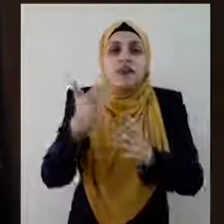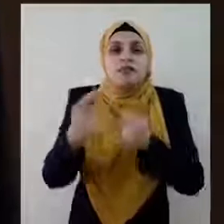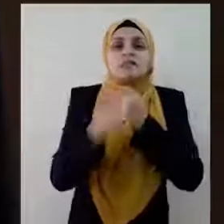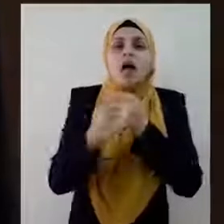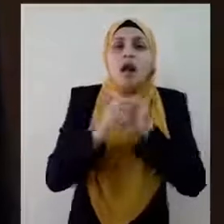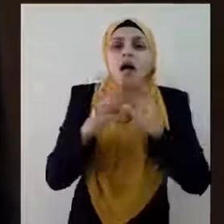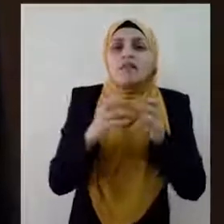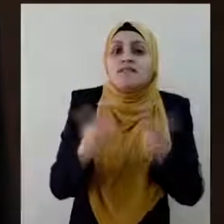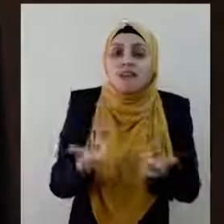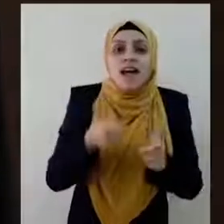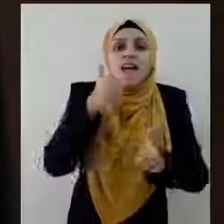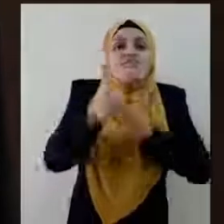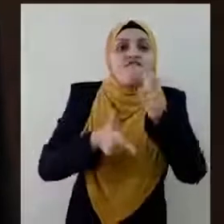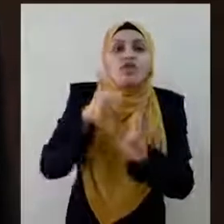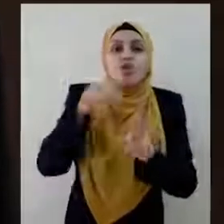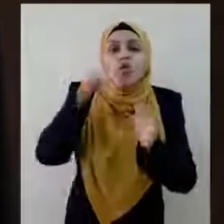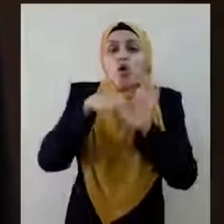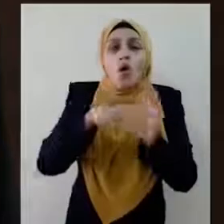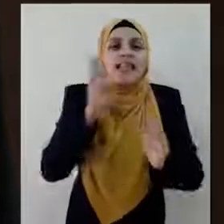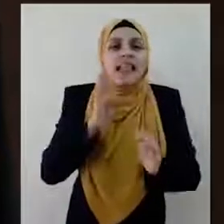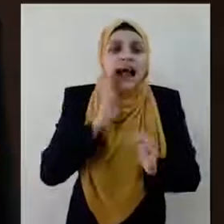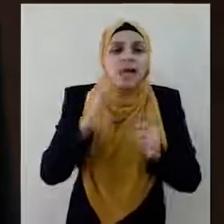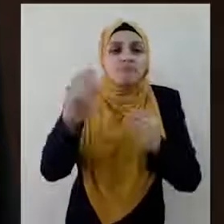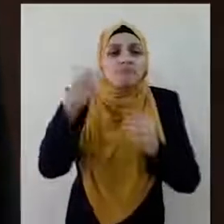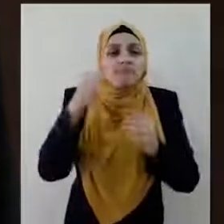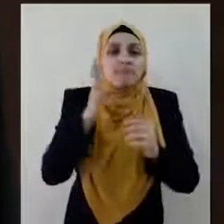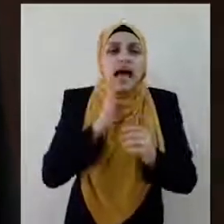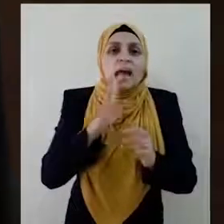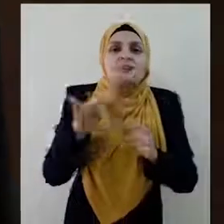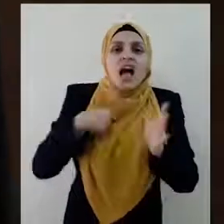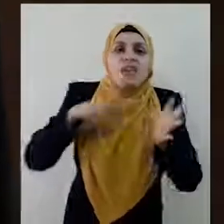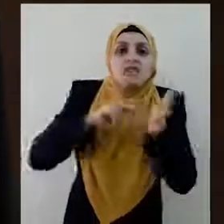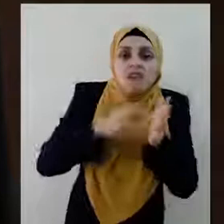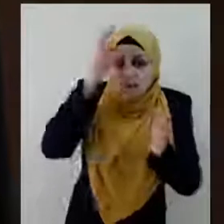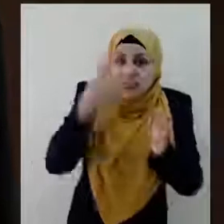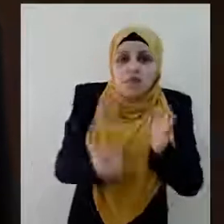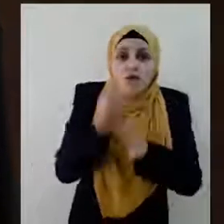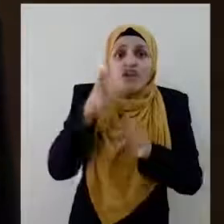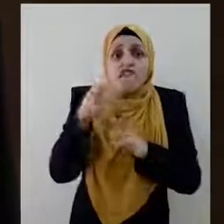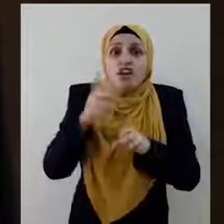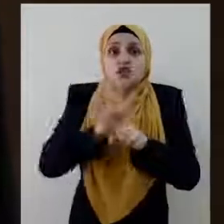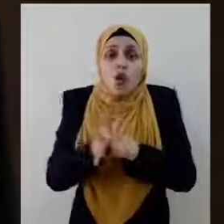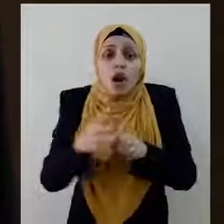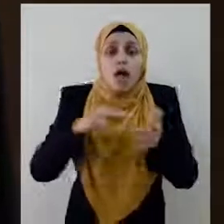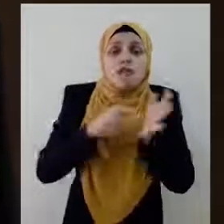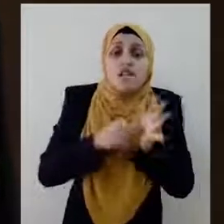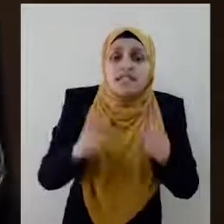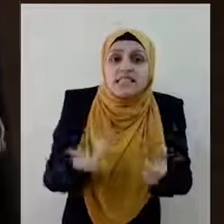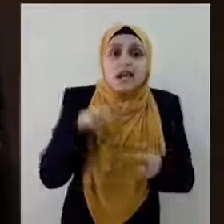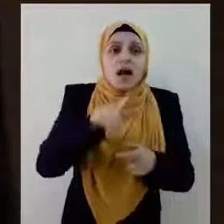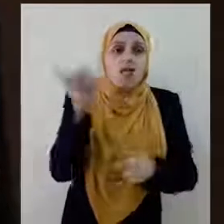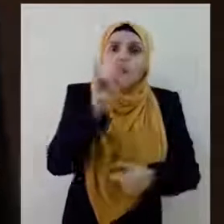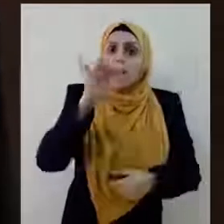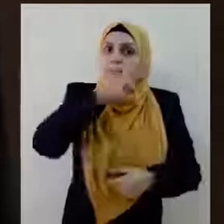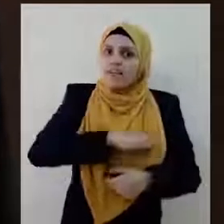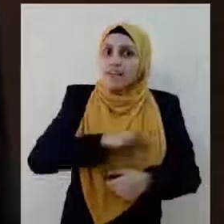إيه، النصايح بتقول إيه، الفيديوهات اللي هي التعليمية اللي تعلمك تتصرف إزاي مع فيروس كورونا